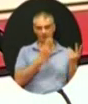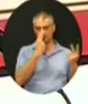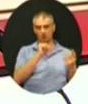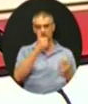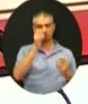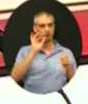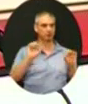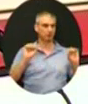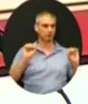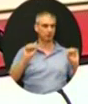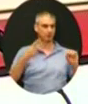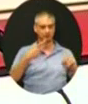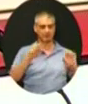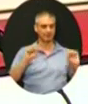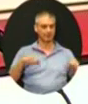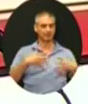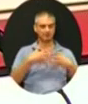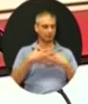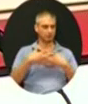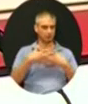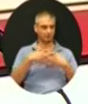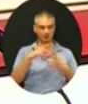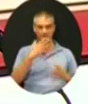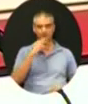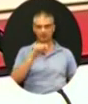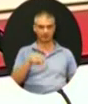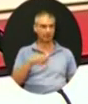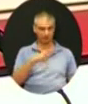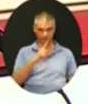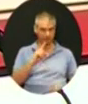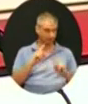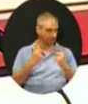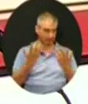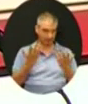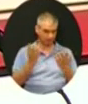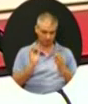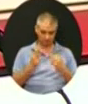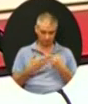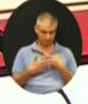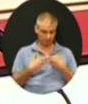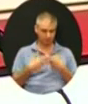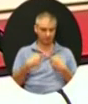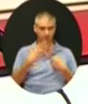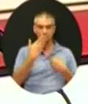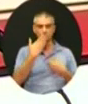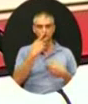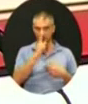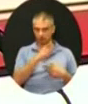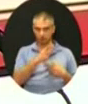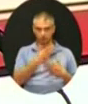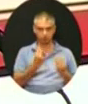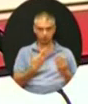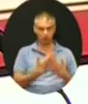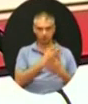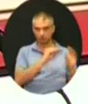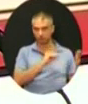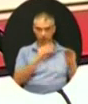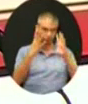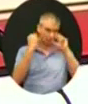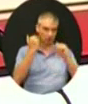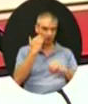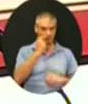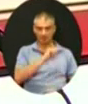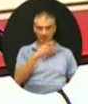הראשון של נשיא ארצות הברית בישראל זה יקרה ממש לקראת יום ירושלים יש חדש בעניין העברת השגרירות